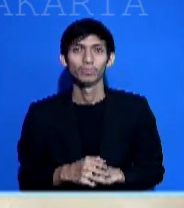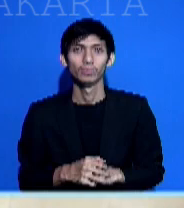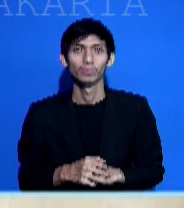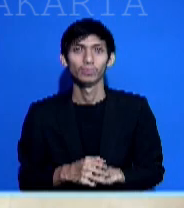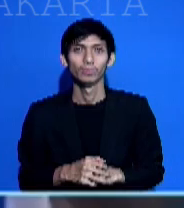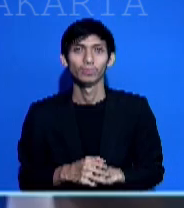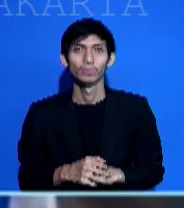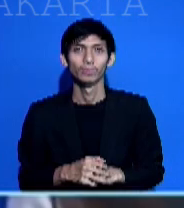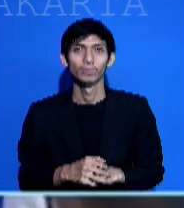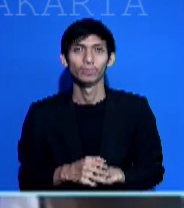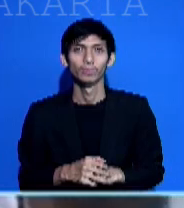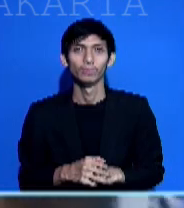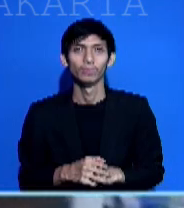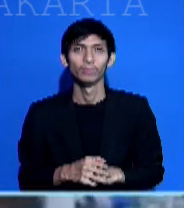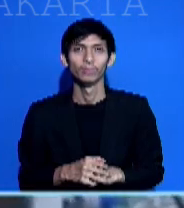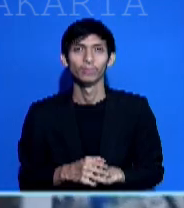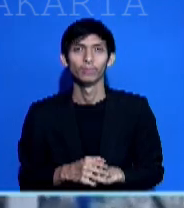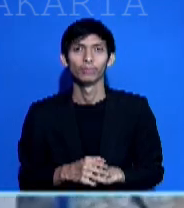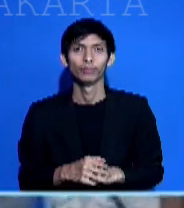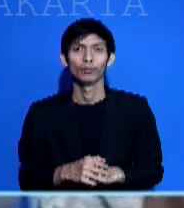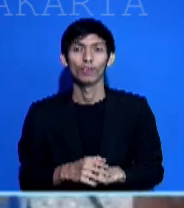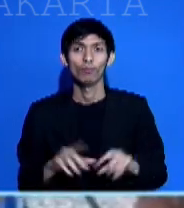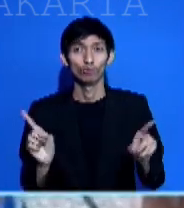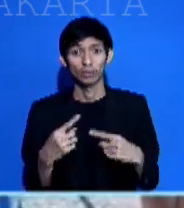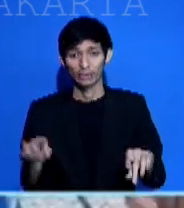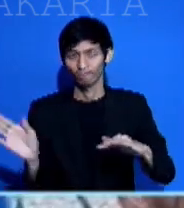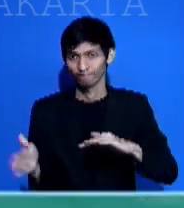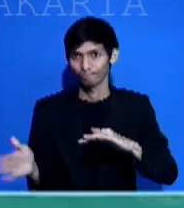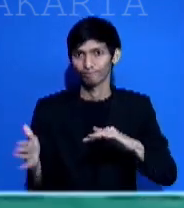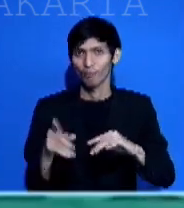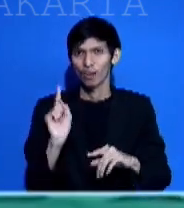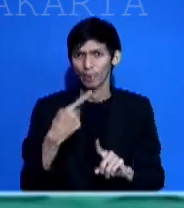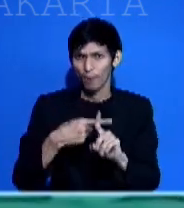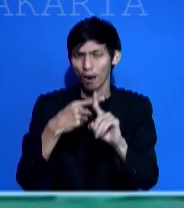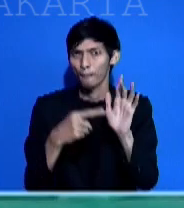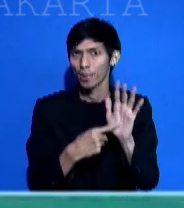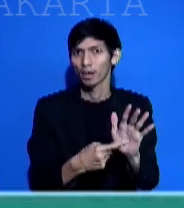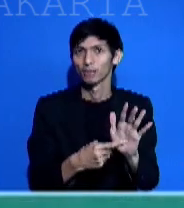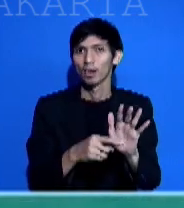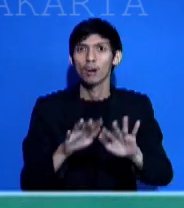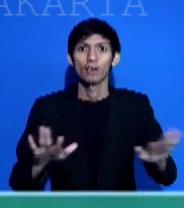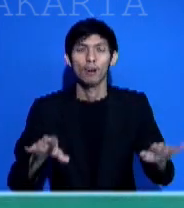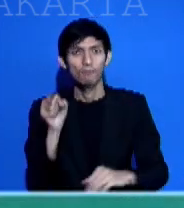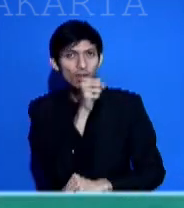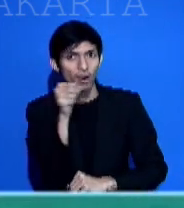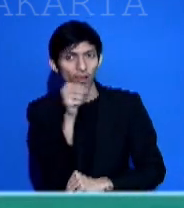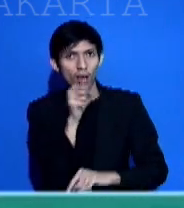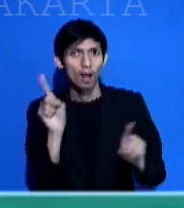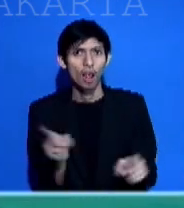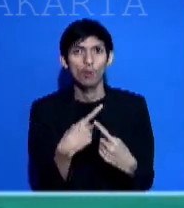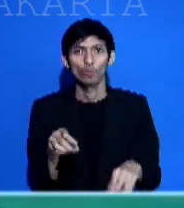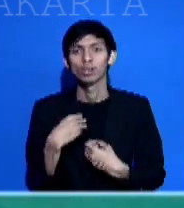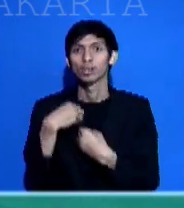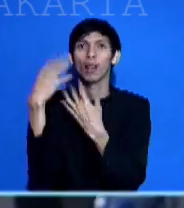dibawakan tak hanya sajian musik Hadro penampilan anak-anak dalam membawakan lagu-lagu Islam turut meramaikan pasar Ramadan yang digelar